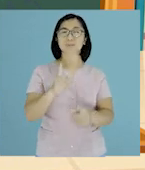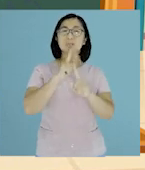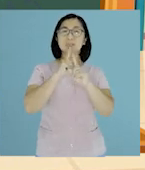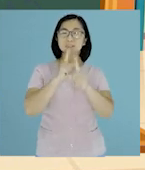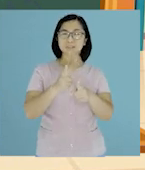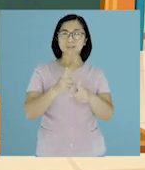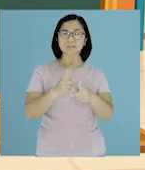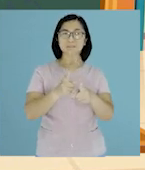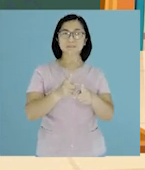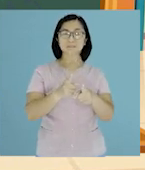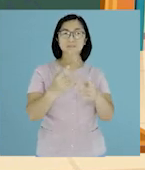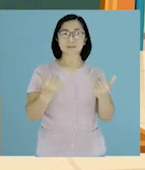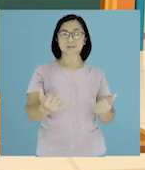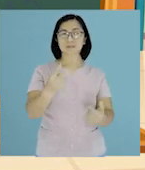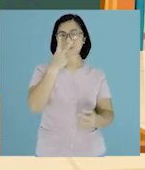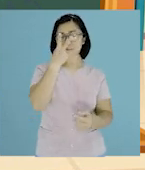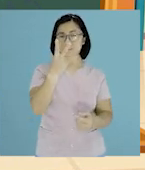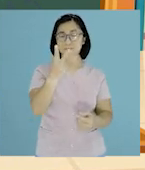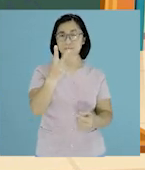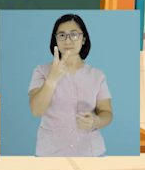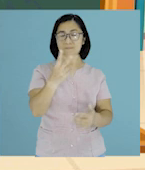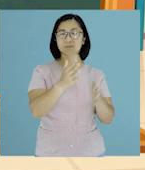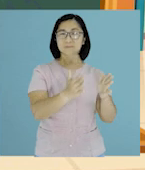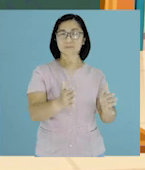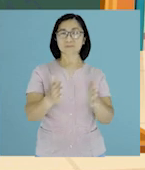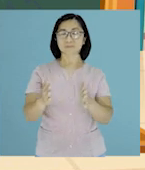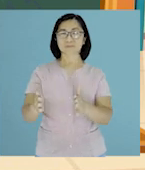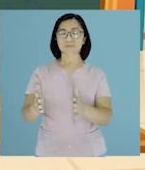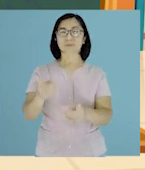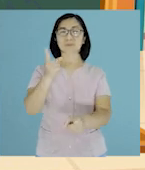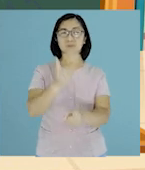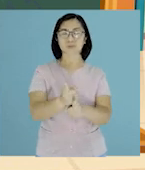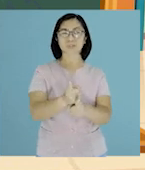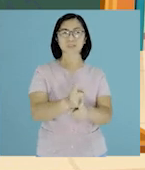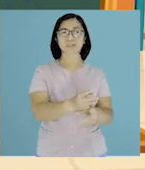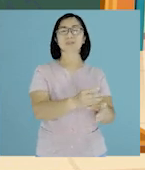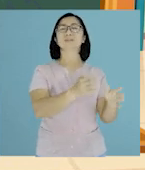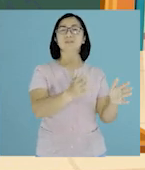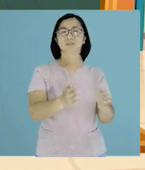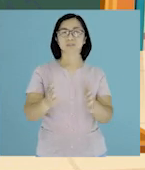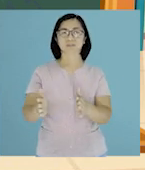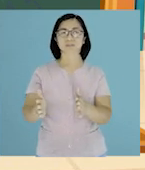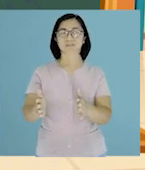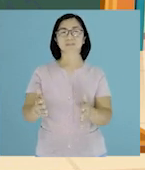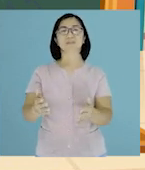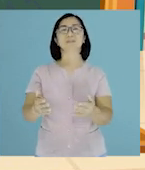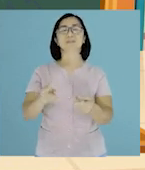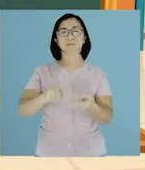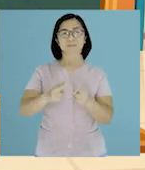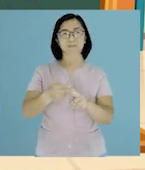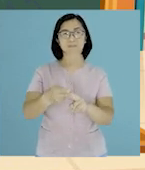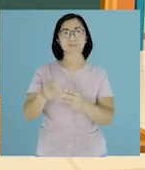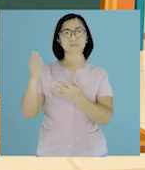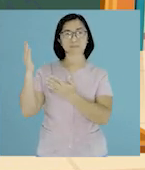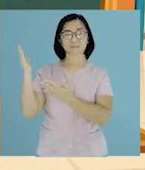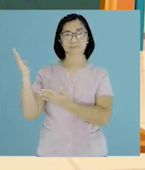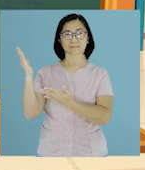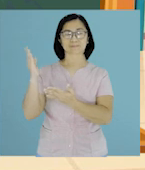Ngayon, titingnan ko kung kaya ninyong ayusin sa tamang order ang mga number na ito.